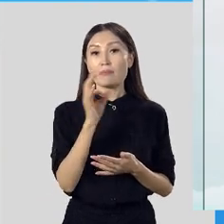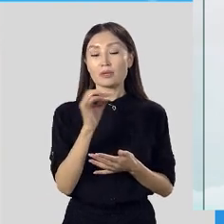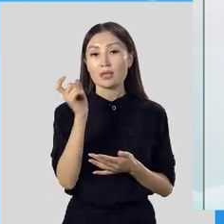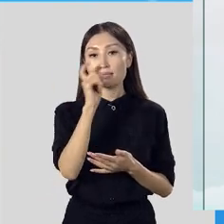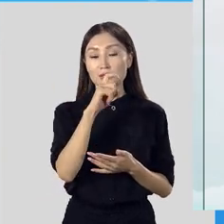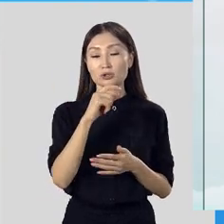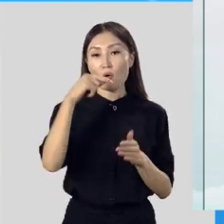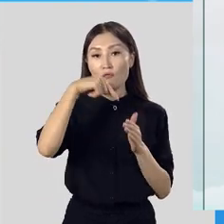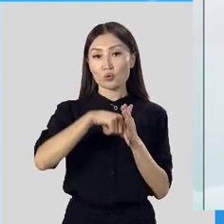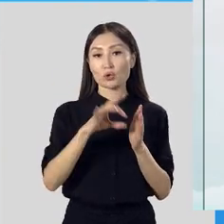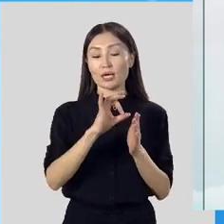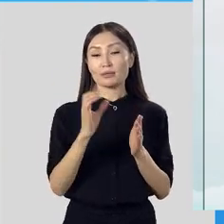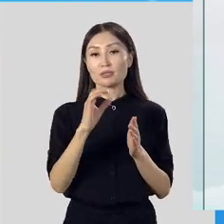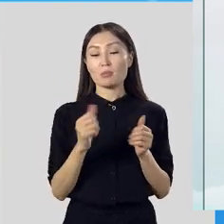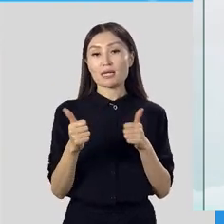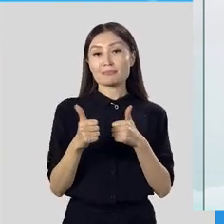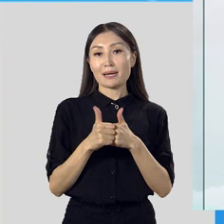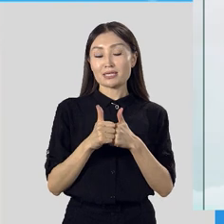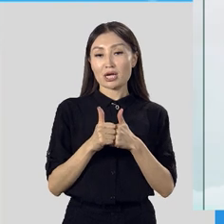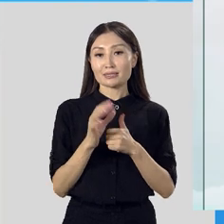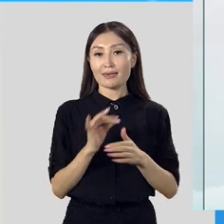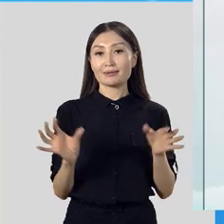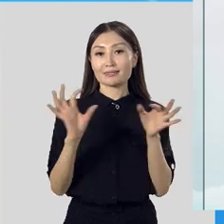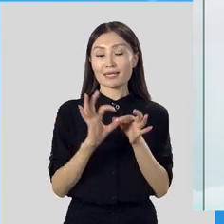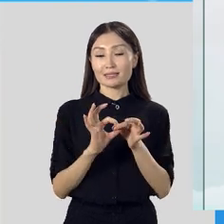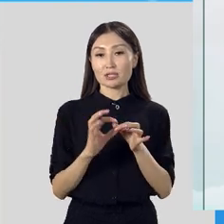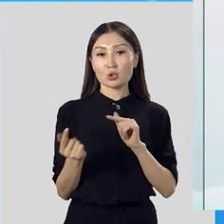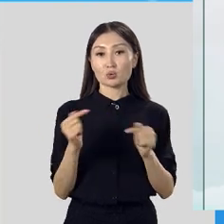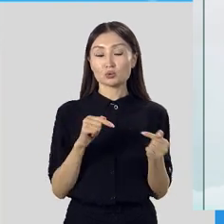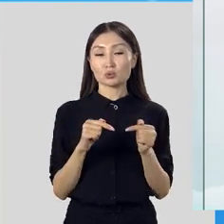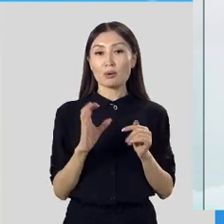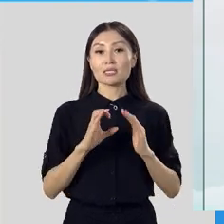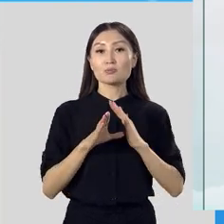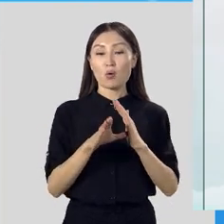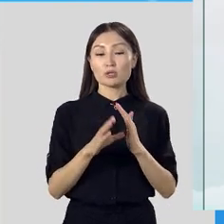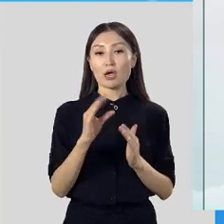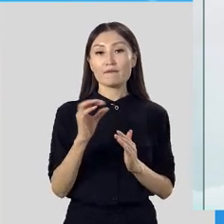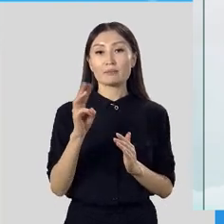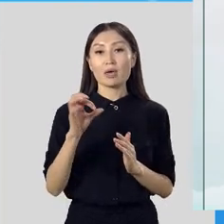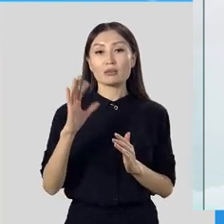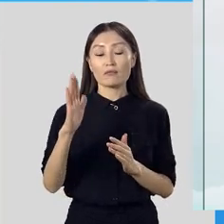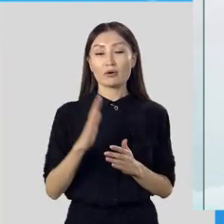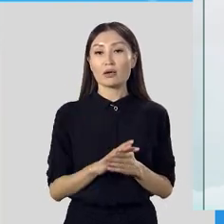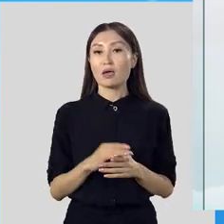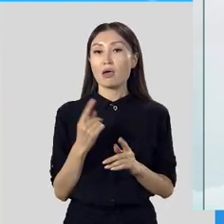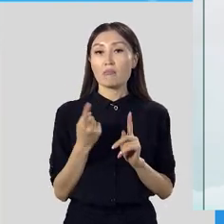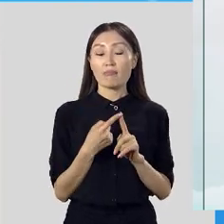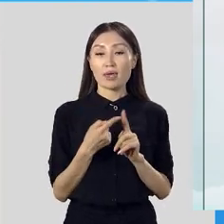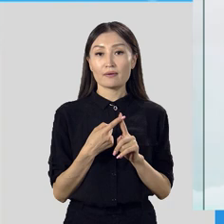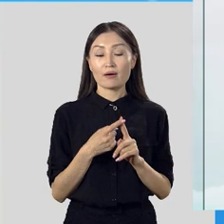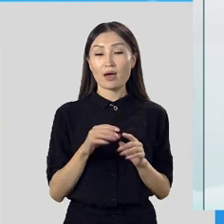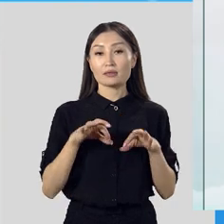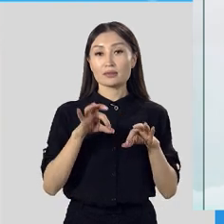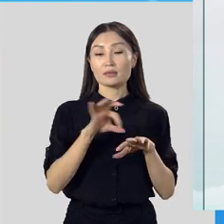Аминокислоты внутри рибосомы сближаются и соединяются друг с другом при помощи фермента. Первая